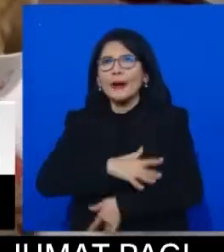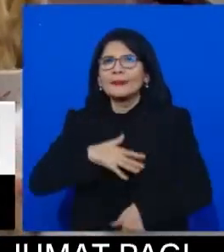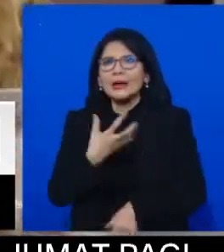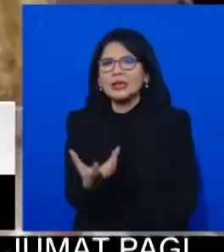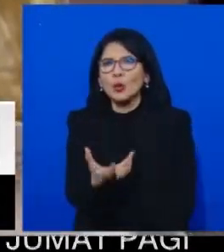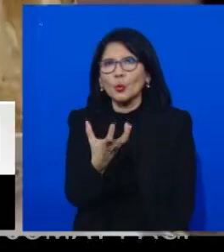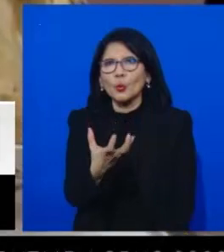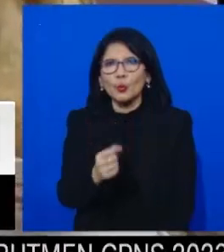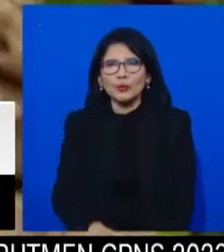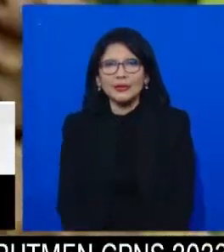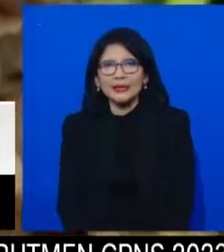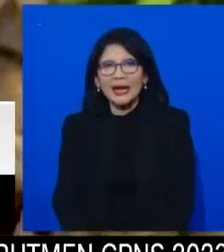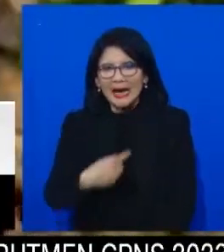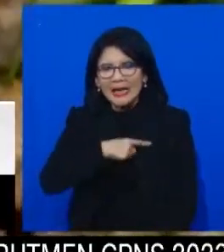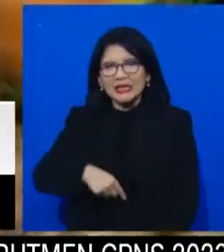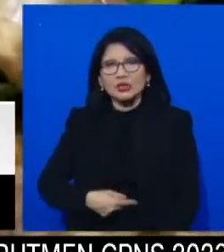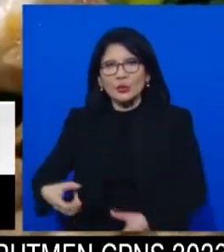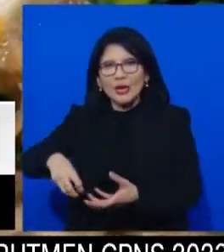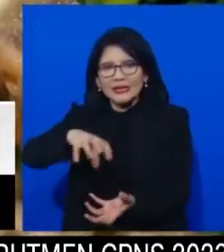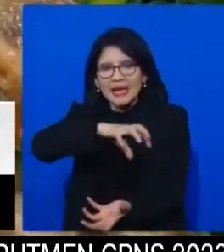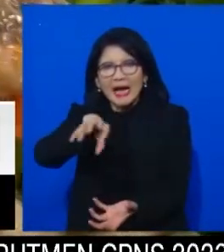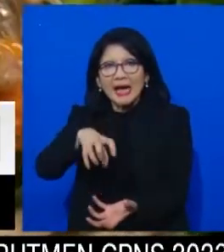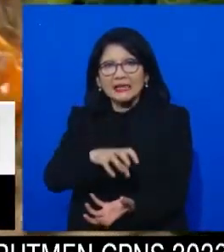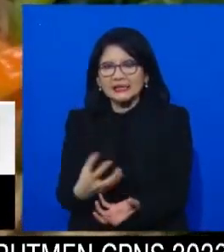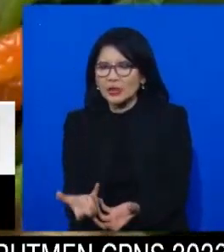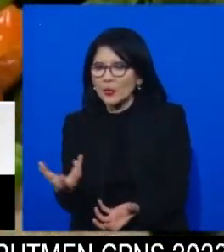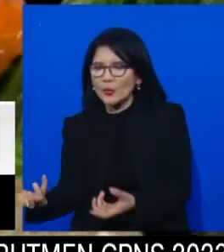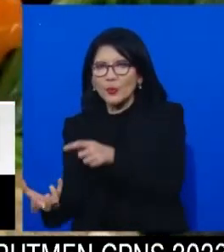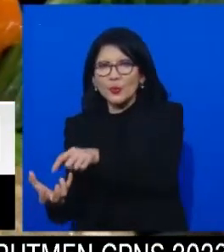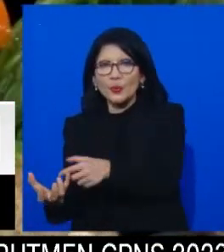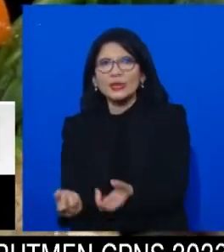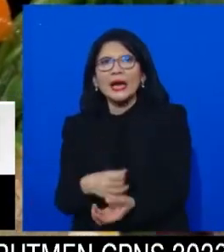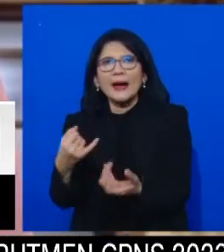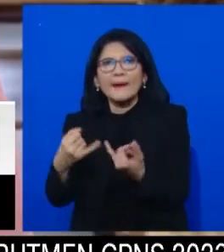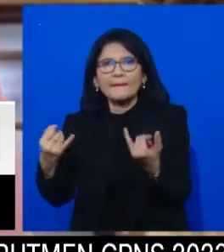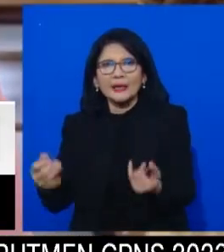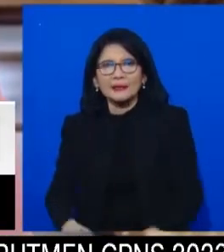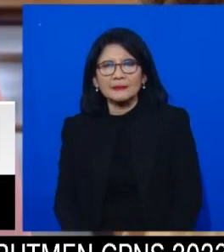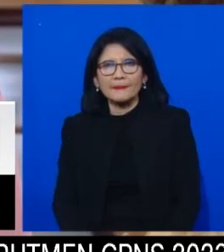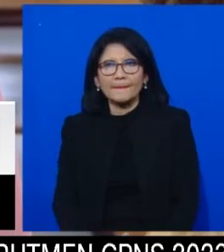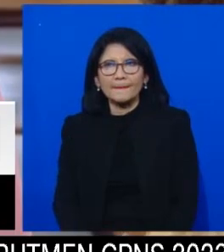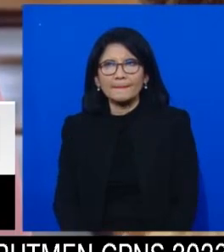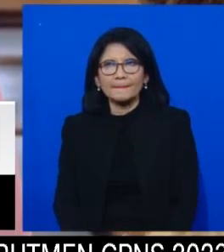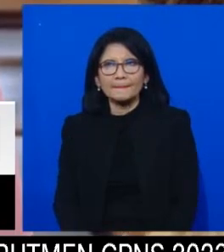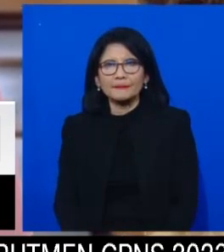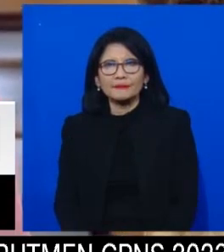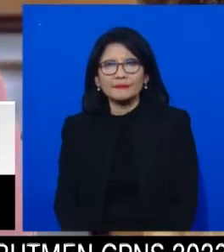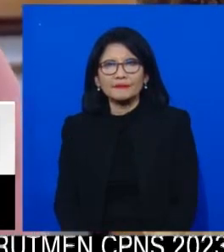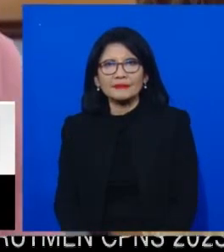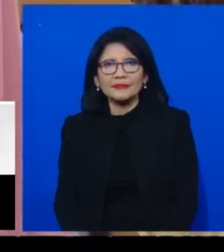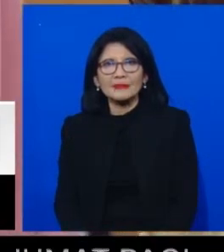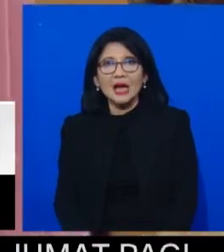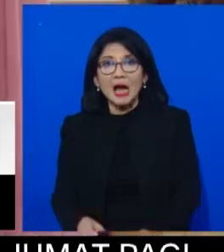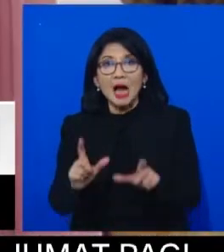ini, jeroan oseng biasanya ditumpahkan di atas mangkuk berisi olahan mie ayam dengan topping yang melimpah. Kedai yang berada di